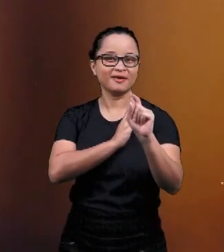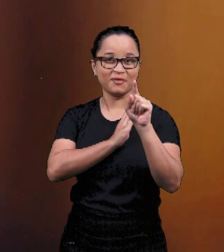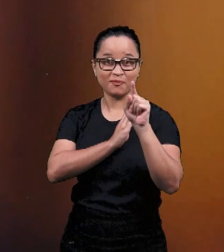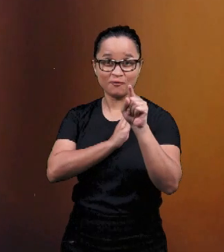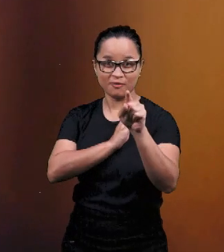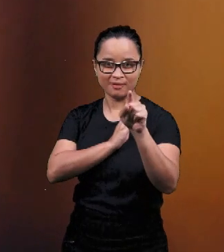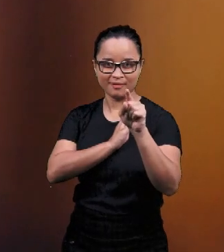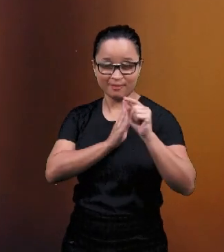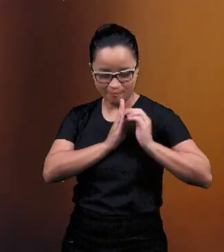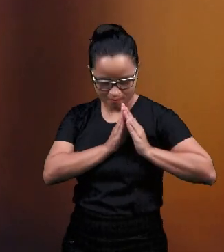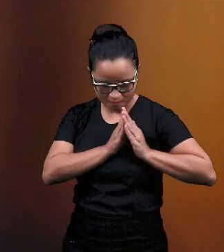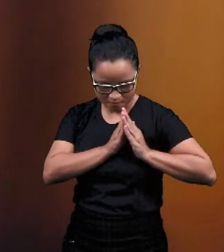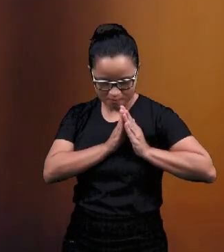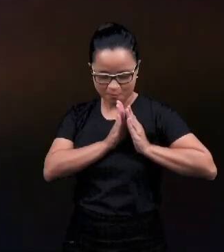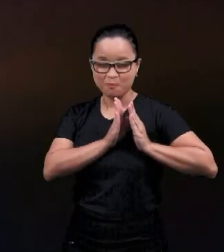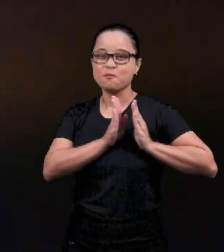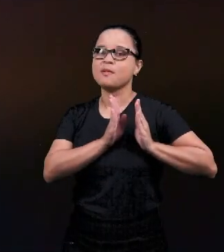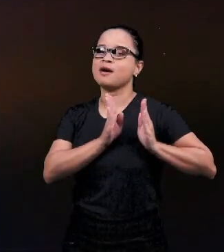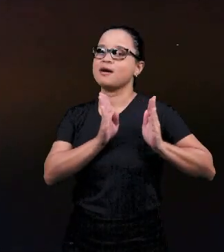Если